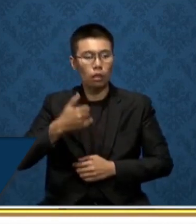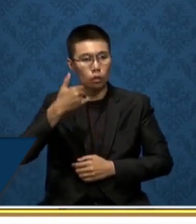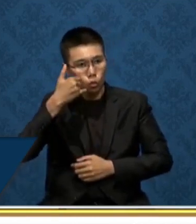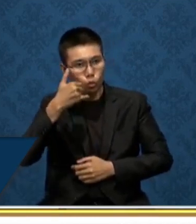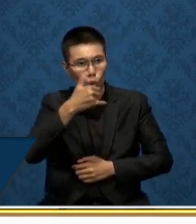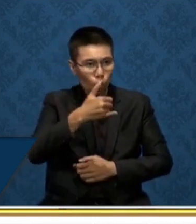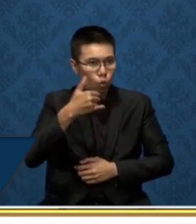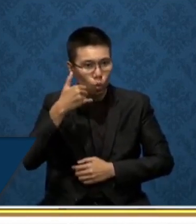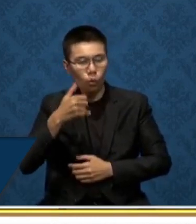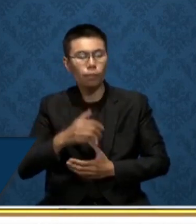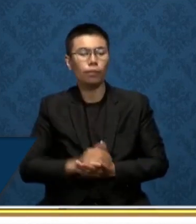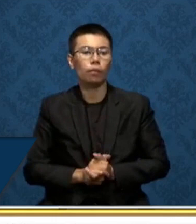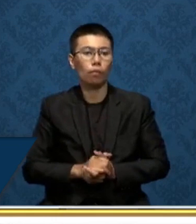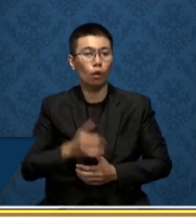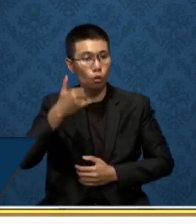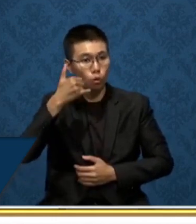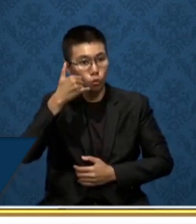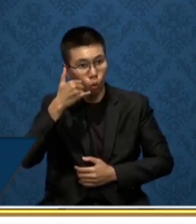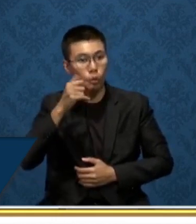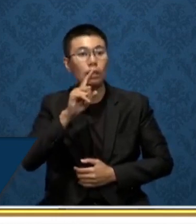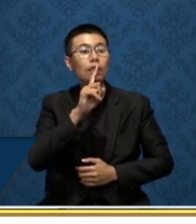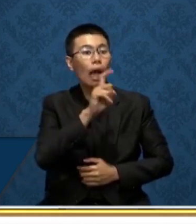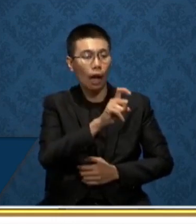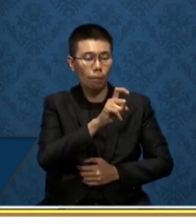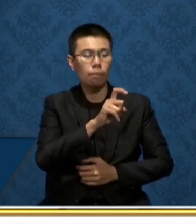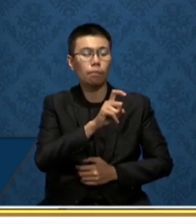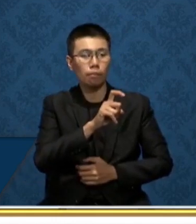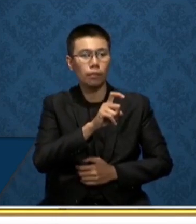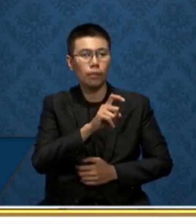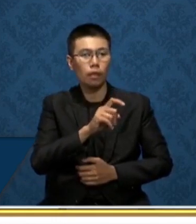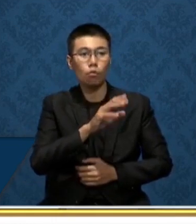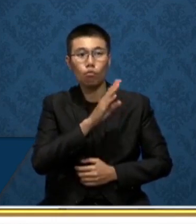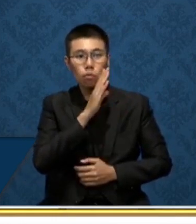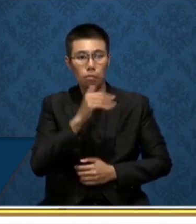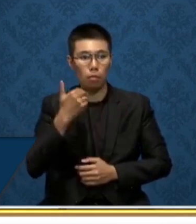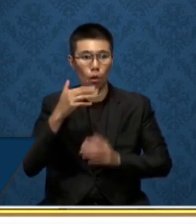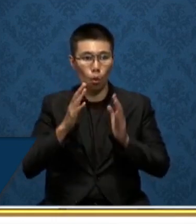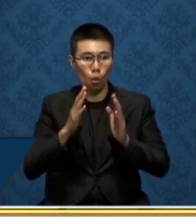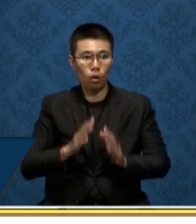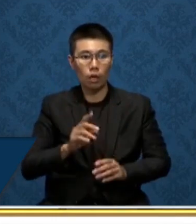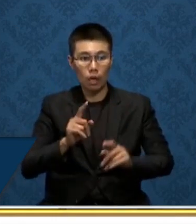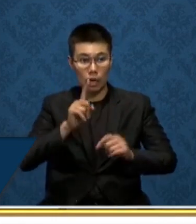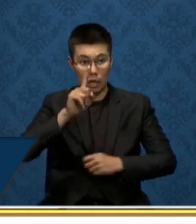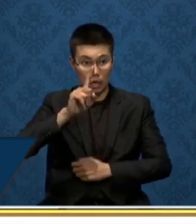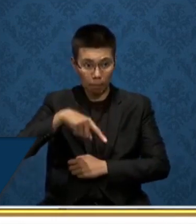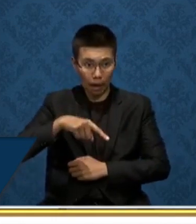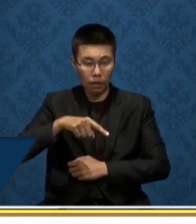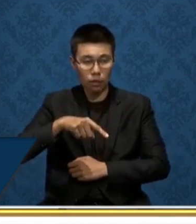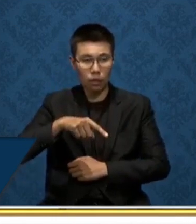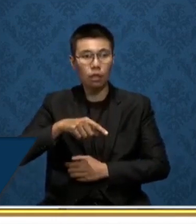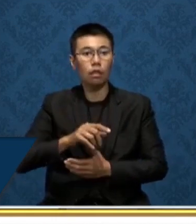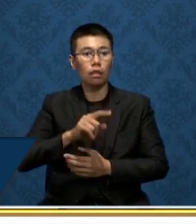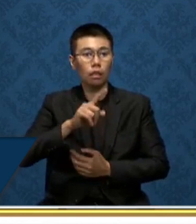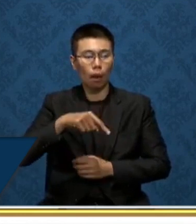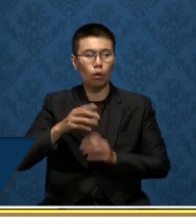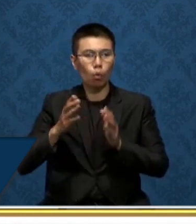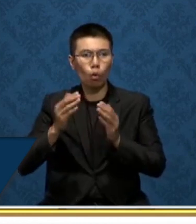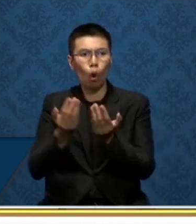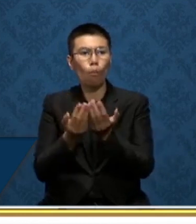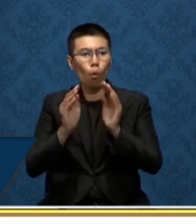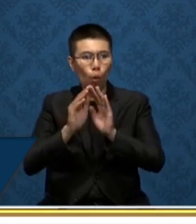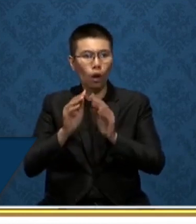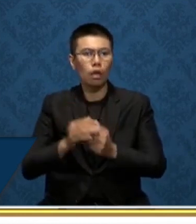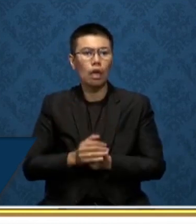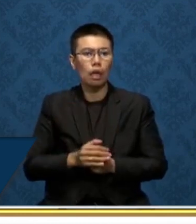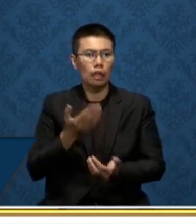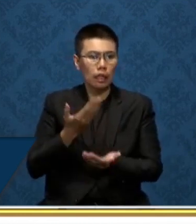ก็โทรสอบถามตามบ้านสมมุติมี 1,000 รายมีเคสที่เข้าข่ายความรุนแรงที่กล่าวมานี้นะครับไม่ว่าจะเป็นด้